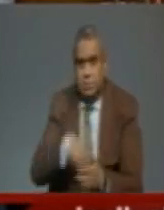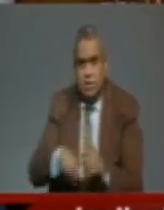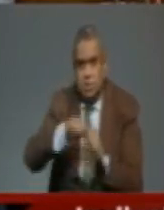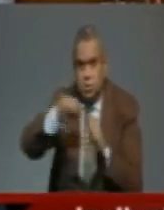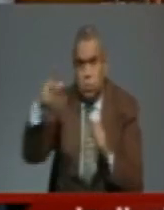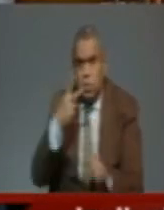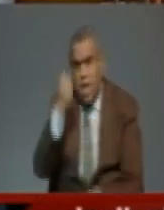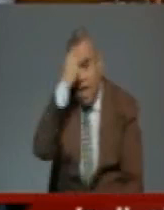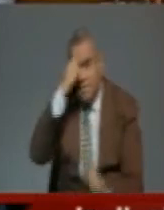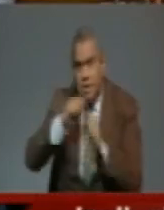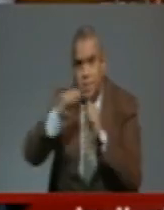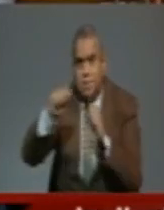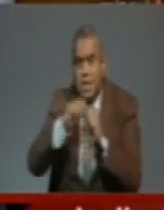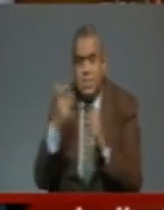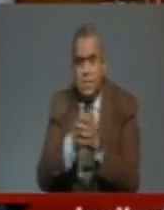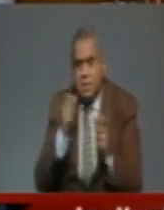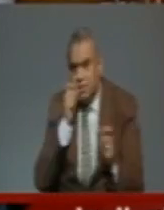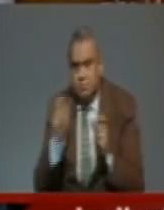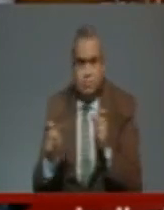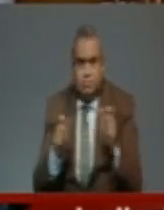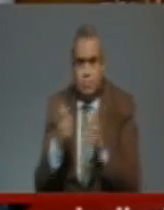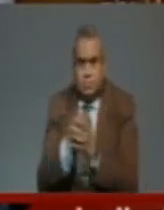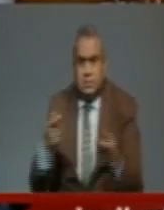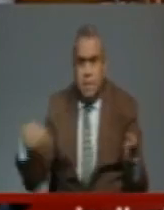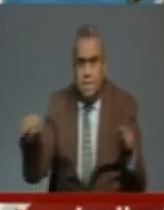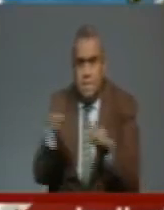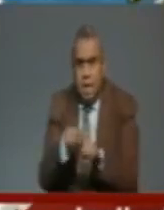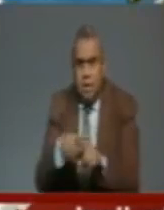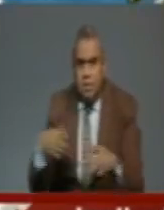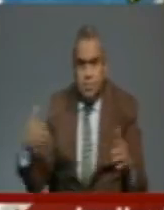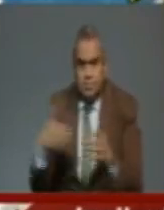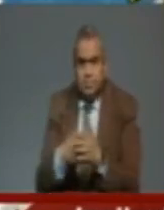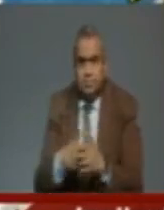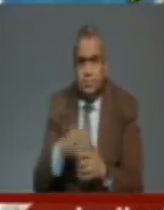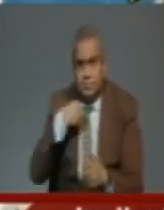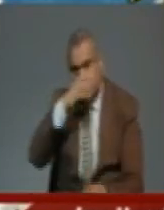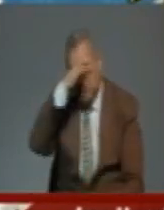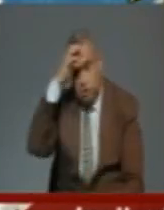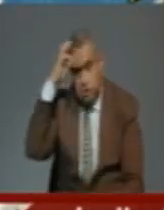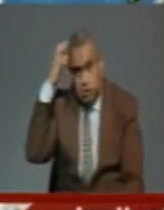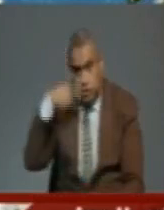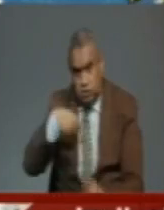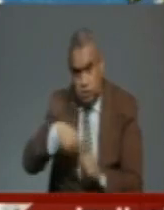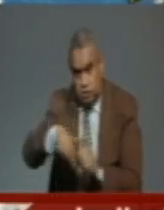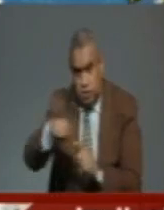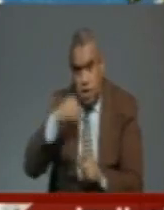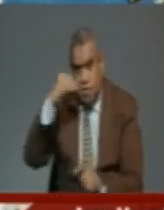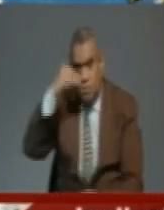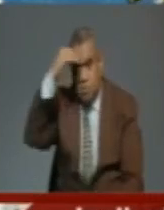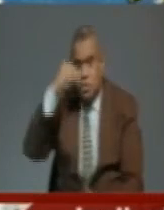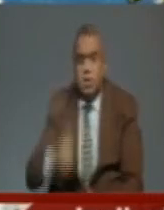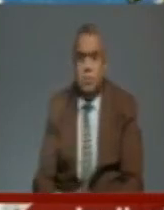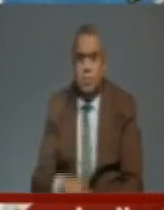ده يامن كل الحوضين مع بعض. لما ده ان شاء الله المرحله المستقبليه لما